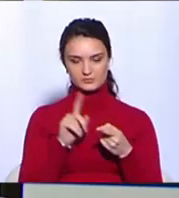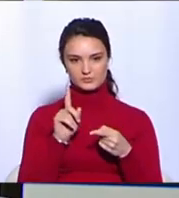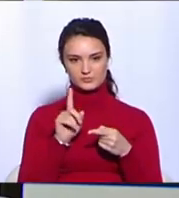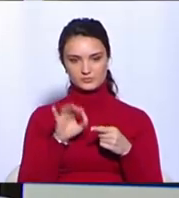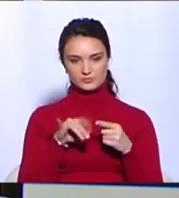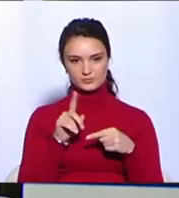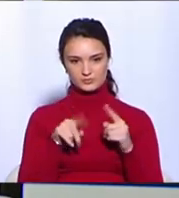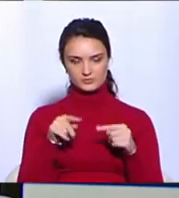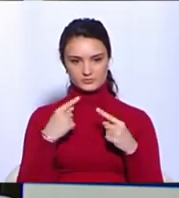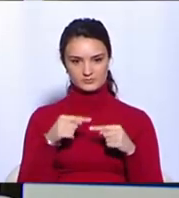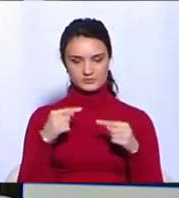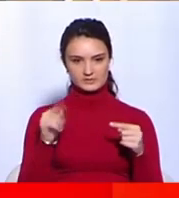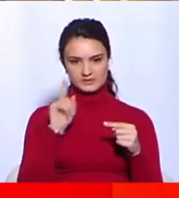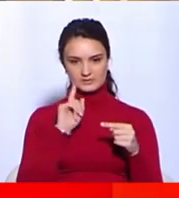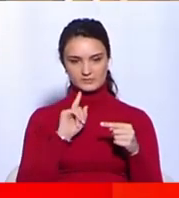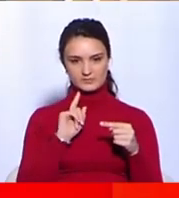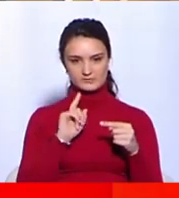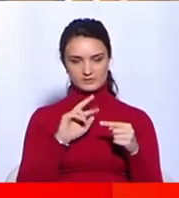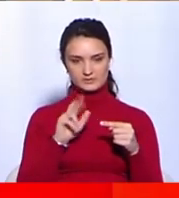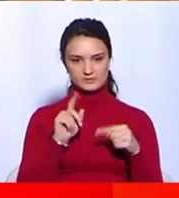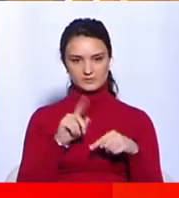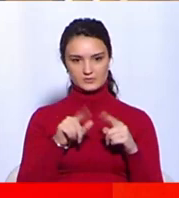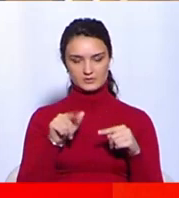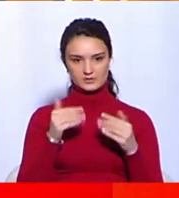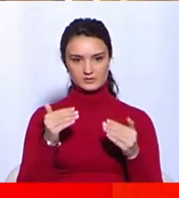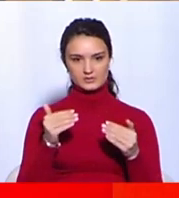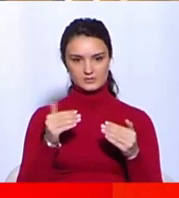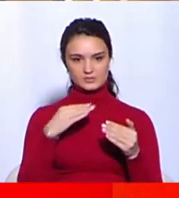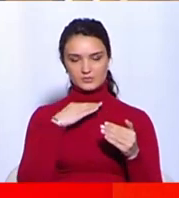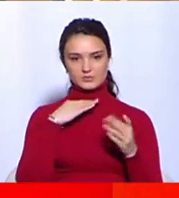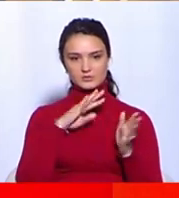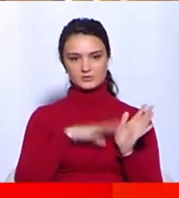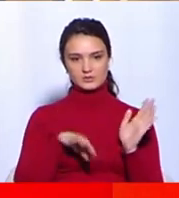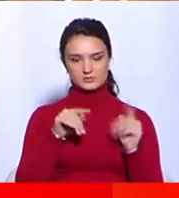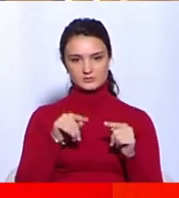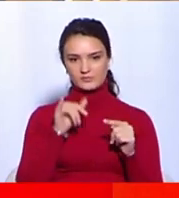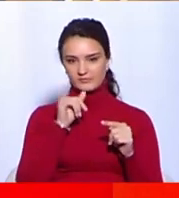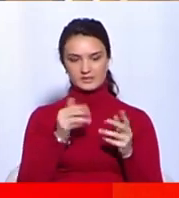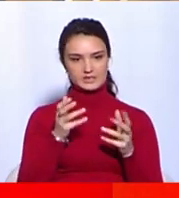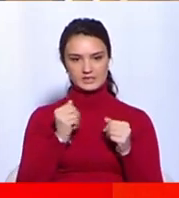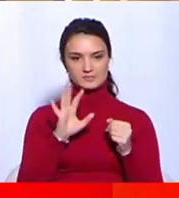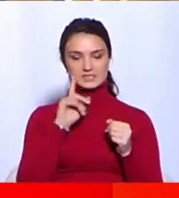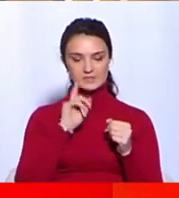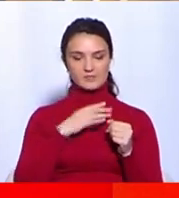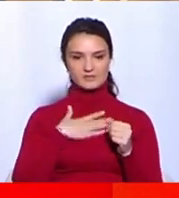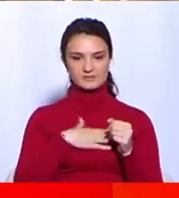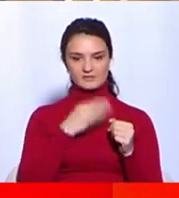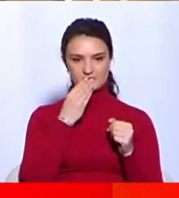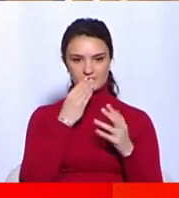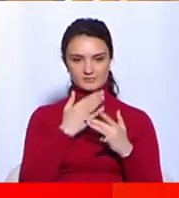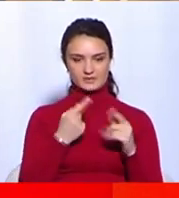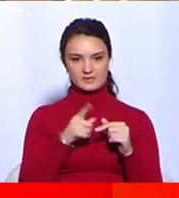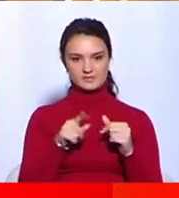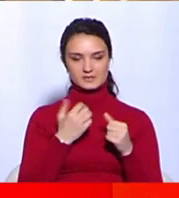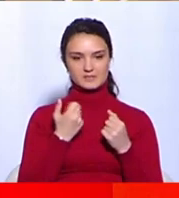ცხარე პროდუქტებთან დაკავშირებული სიამოვნება, ზოგიერთი ხორცის გარეშე ვერ იღებს სიამოვნებას საკვებით,